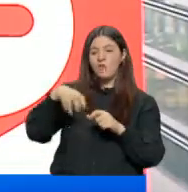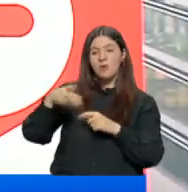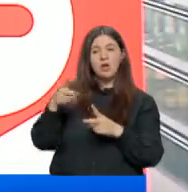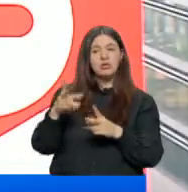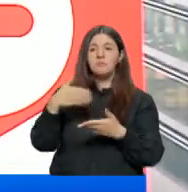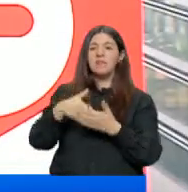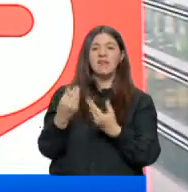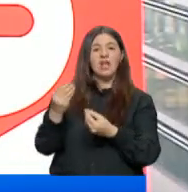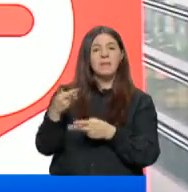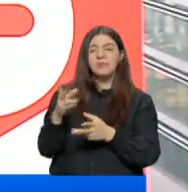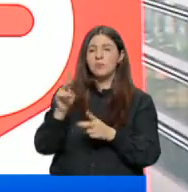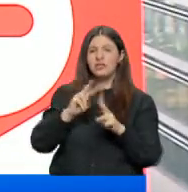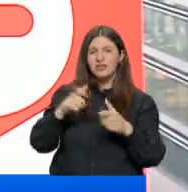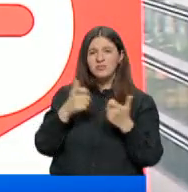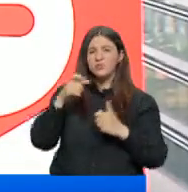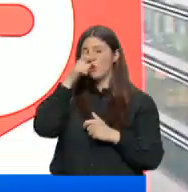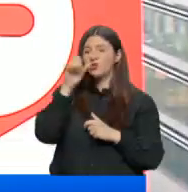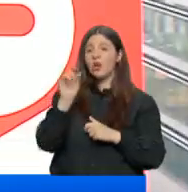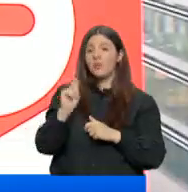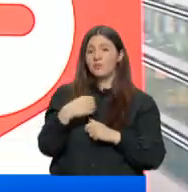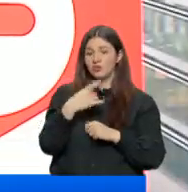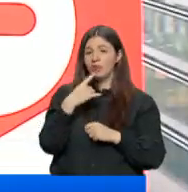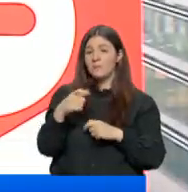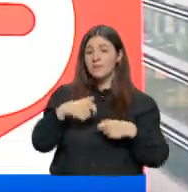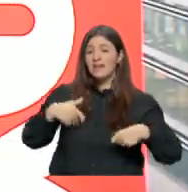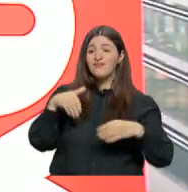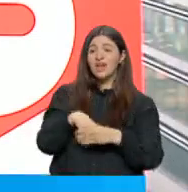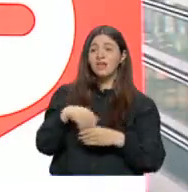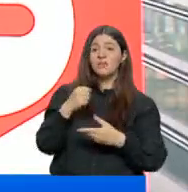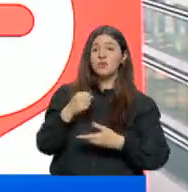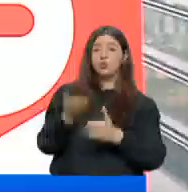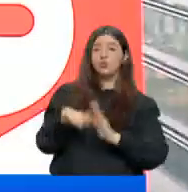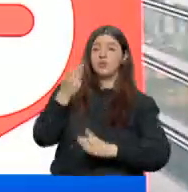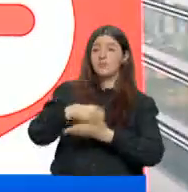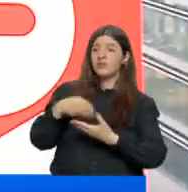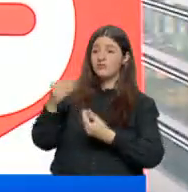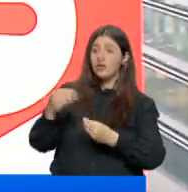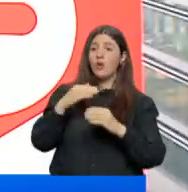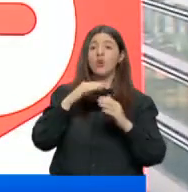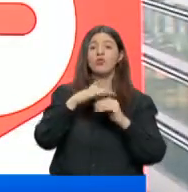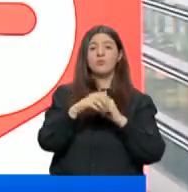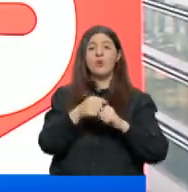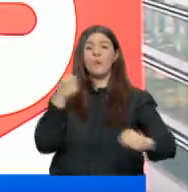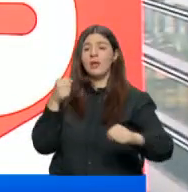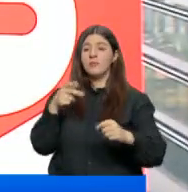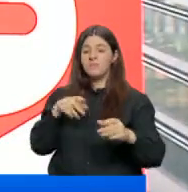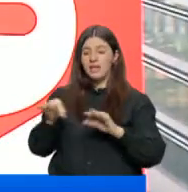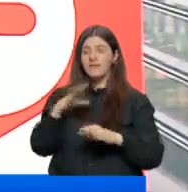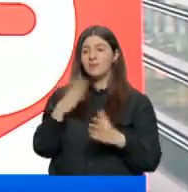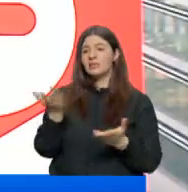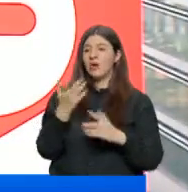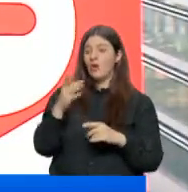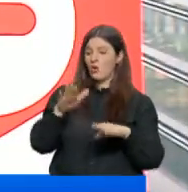ayrılabilir falan. Bu modeller geliştirilebilir ama Türkiye'de şu yapılıyor, onu söyleyeyim. Milletvekiline yüksek maaş vererek halktan kopartan bir taktik var. Yani diyelim